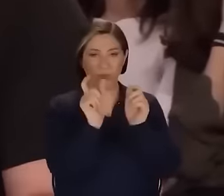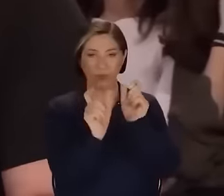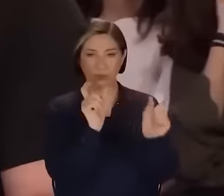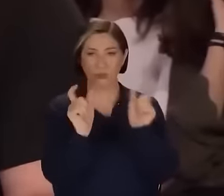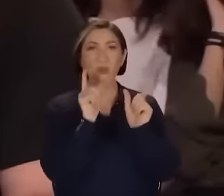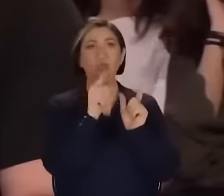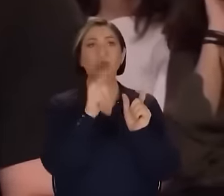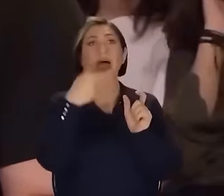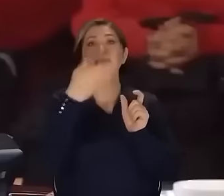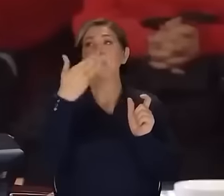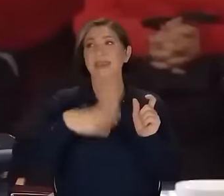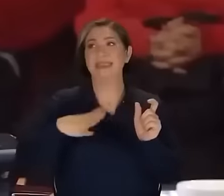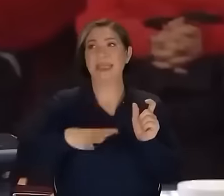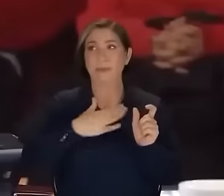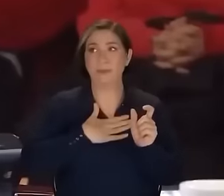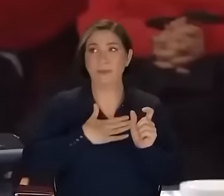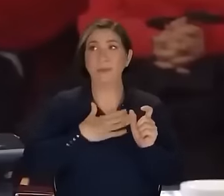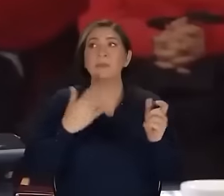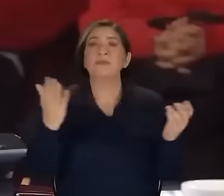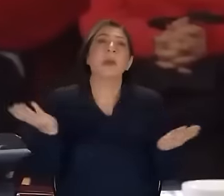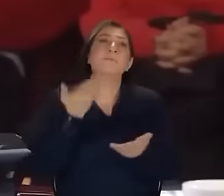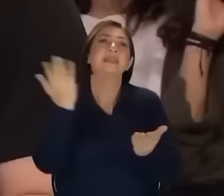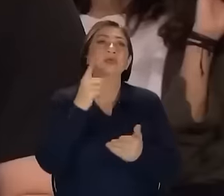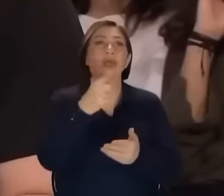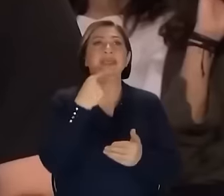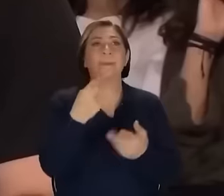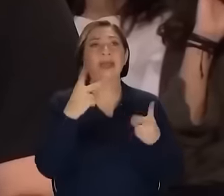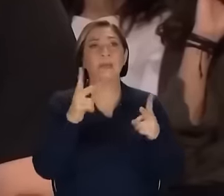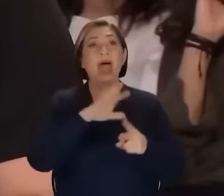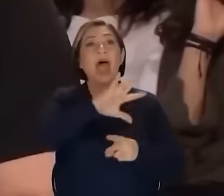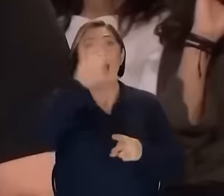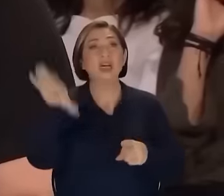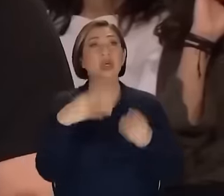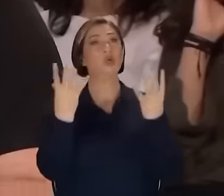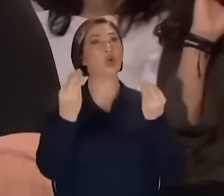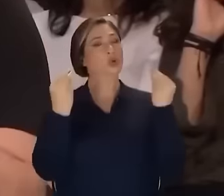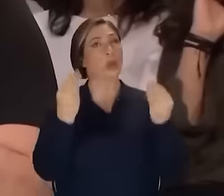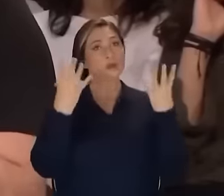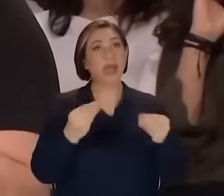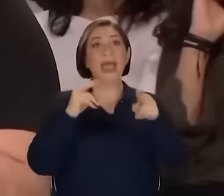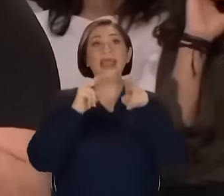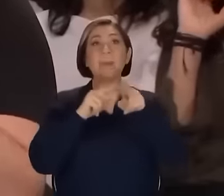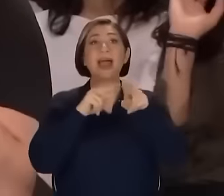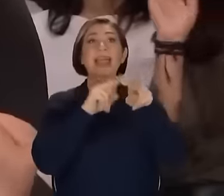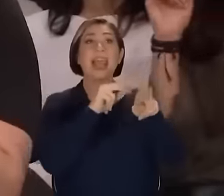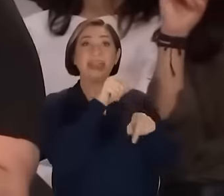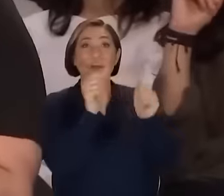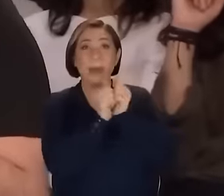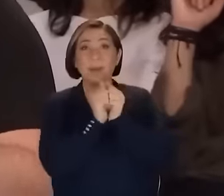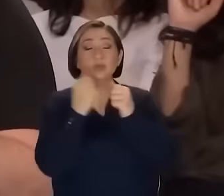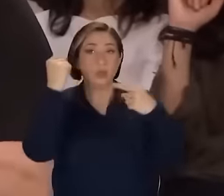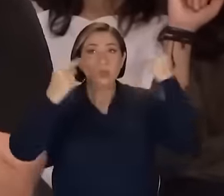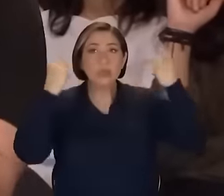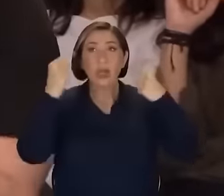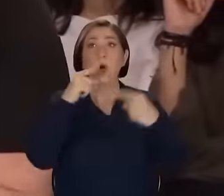bunu tanımlasın istedim. Mesela şöyle diyebilirim. Her şey çok güzel olacağı Kemal Kenan'la beraber